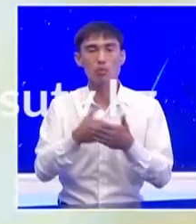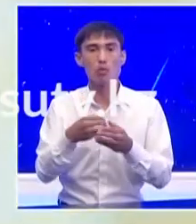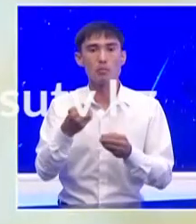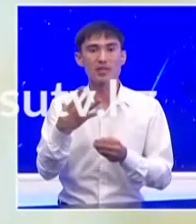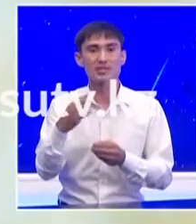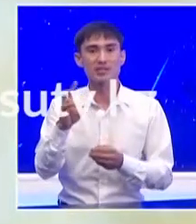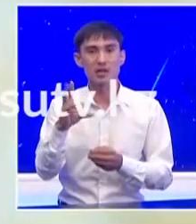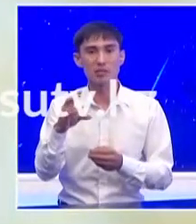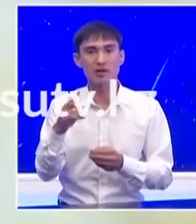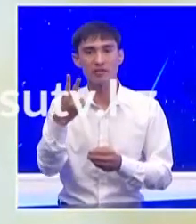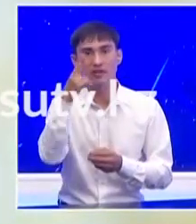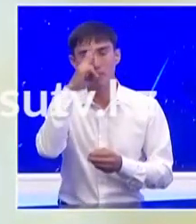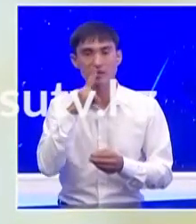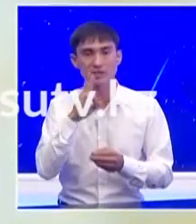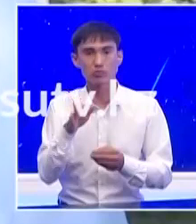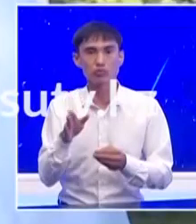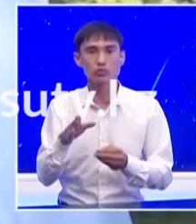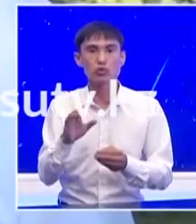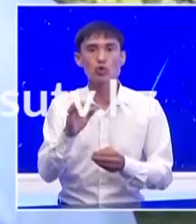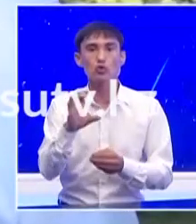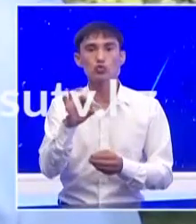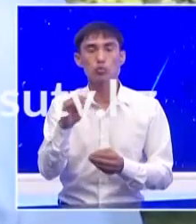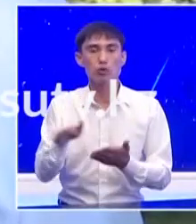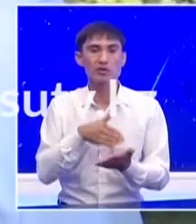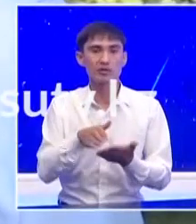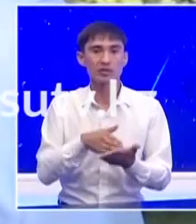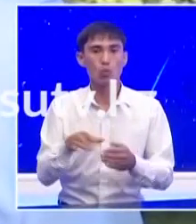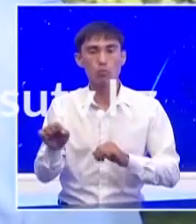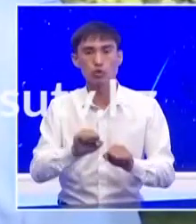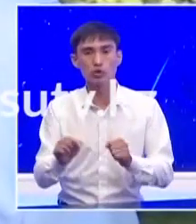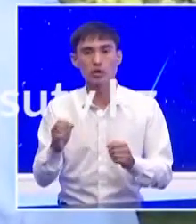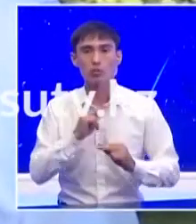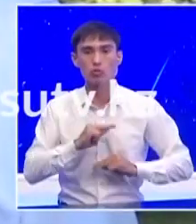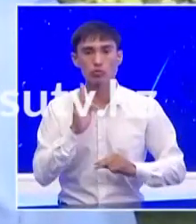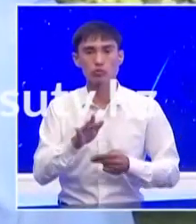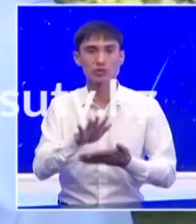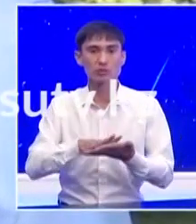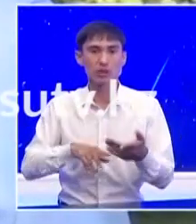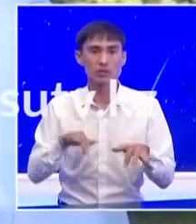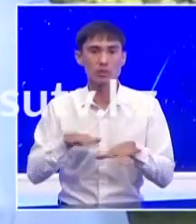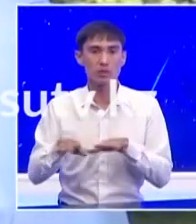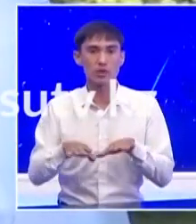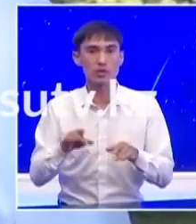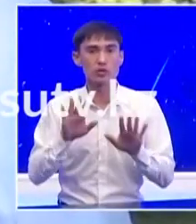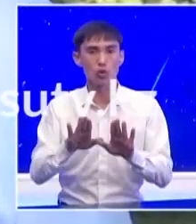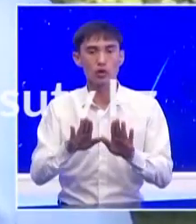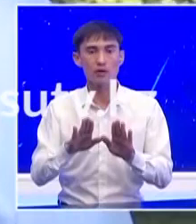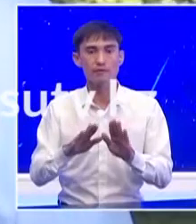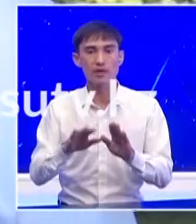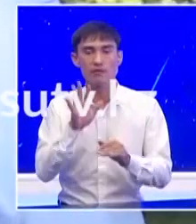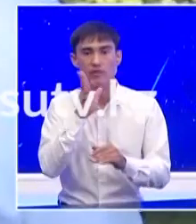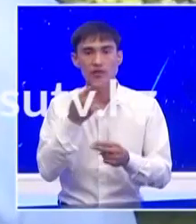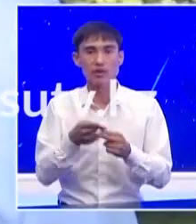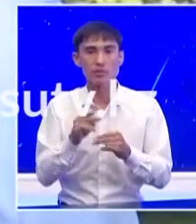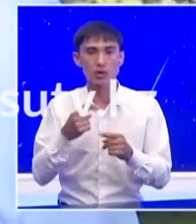2 месяцев будут производиться массовые субботники. Возможны уборочные работы. Также мы намерены продлить подобные мероприятия не только в вышеуказанное время,